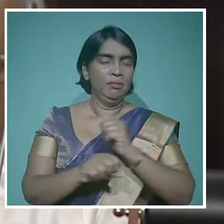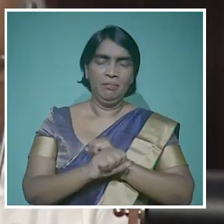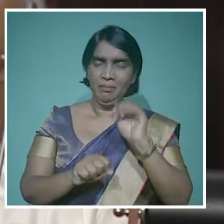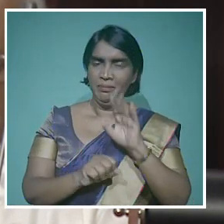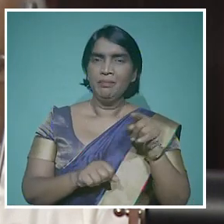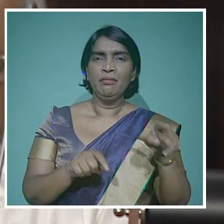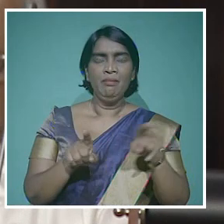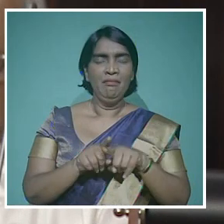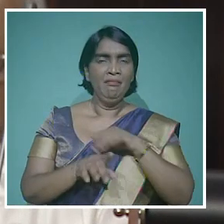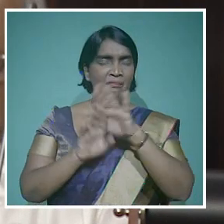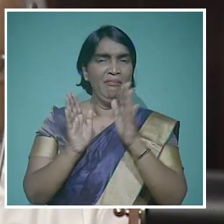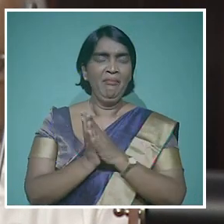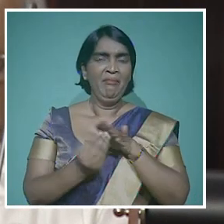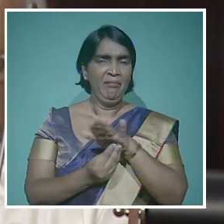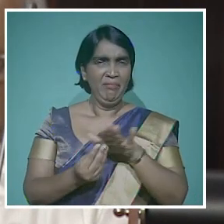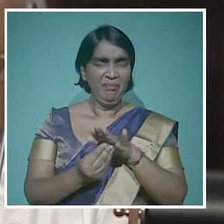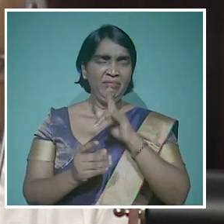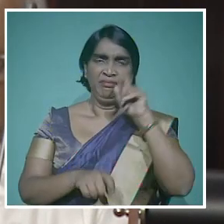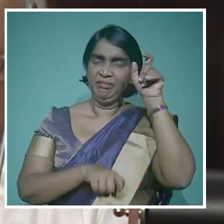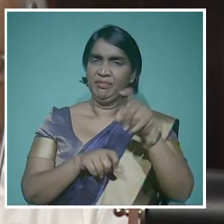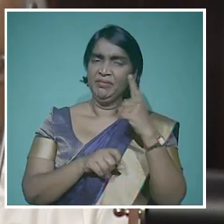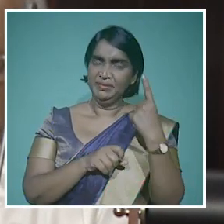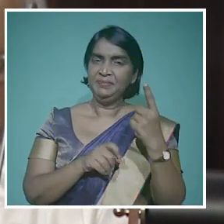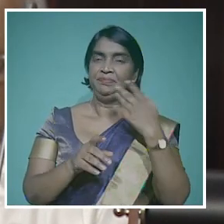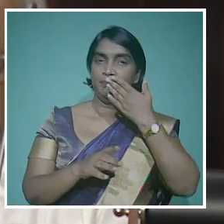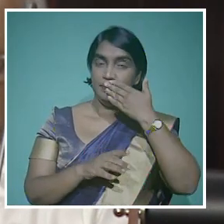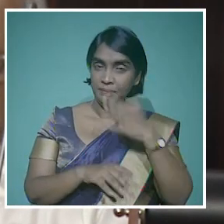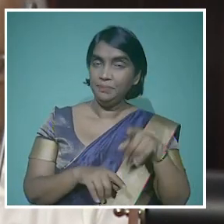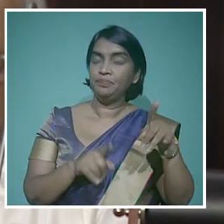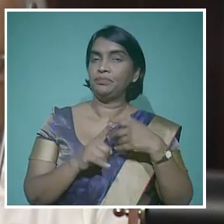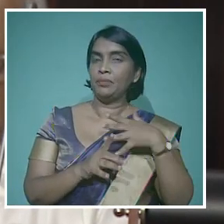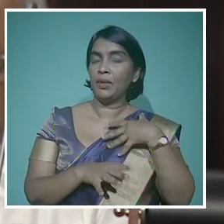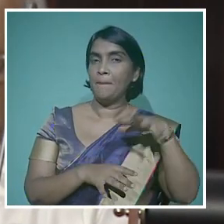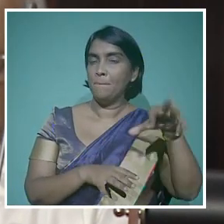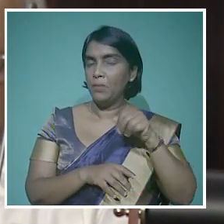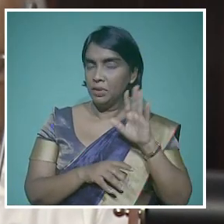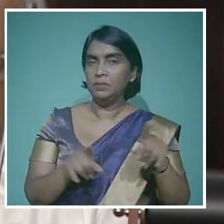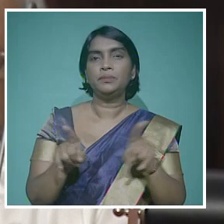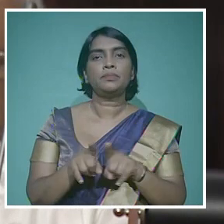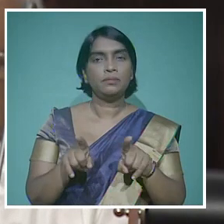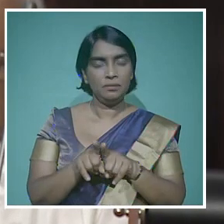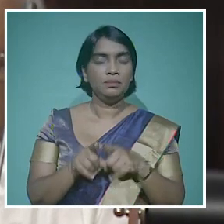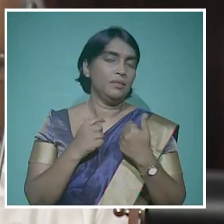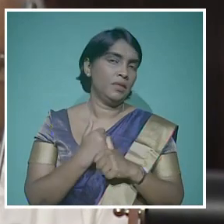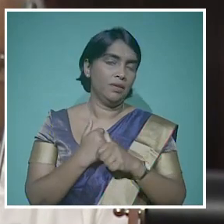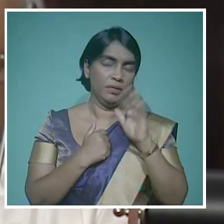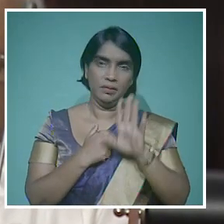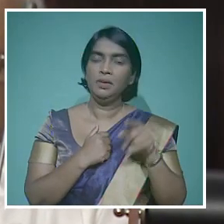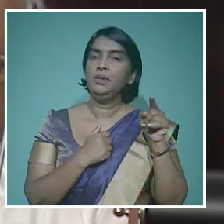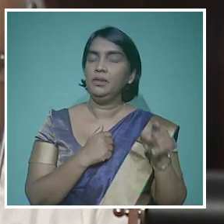යුතුය. සමස්ත පරිසරයේම පුද්ගලිකුගේ කුසලතාවයන් ප්‍රයෝජනට ගන්න ආකාරයට සකස් විය යුතු